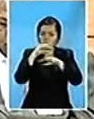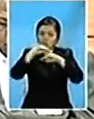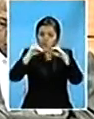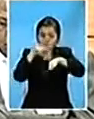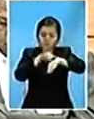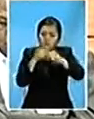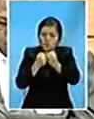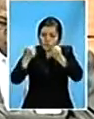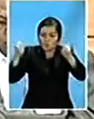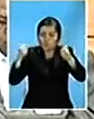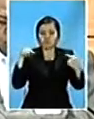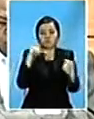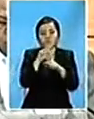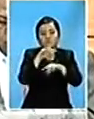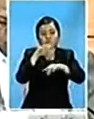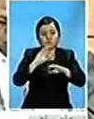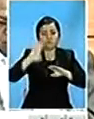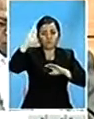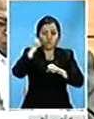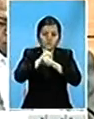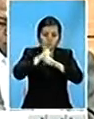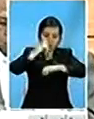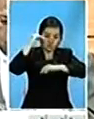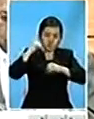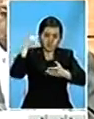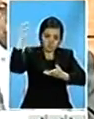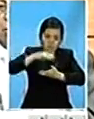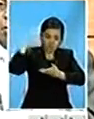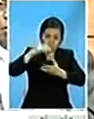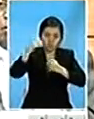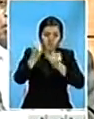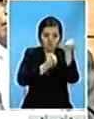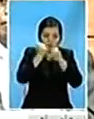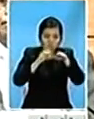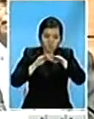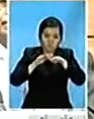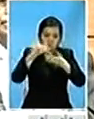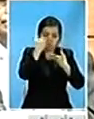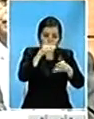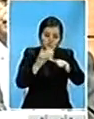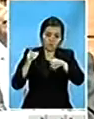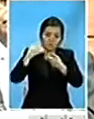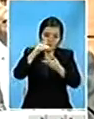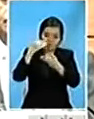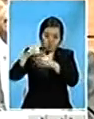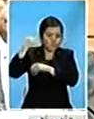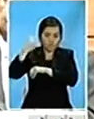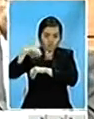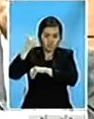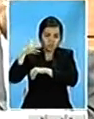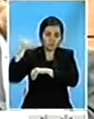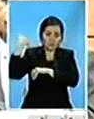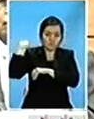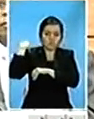ยเขาไม่สามารถที่จะส่งมอบรถยนต์ได้ทันเป็นเพราะอะไรครับท่านประธานสาเหตุที่เขาไม่สามารถส่งมอบได้เนี่ยเพราะว่